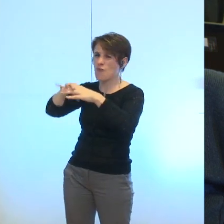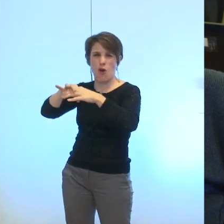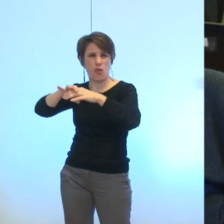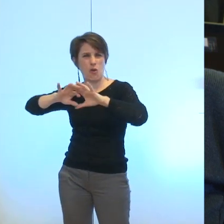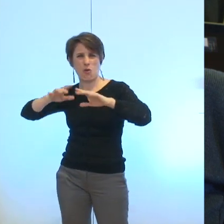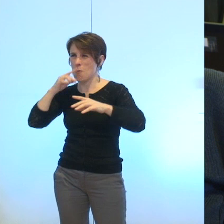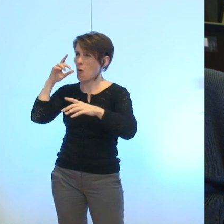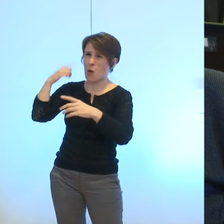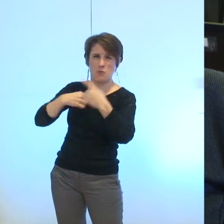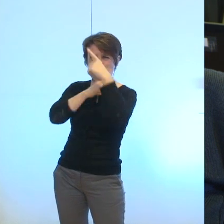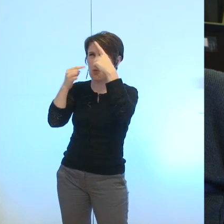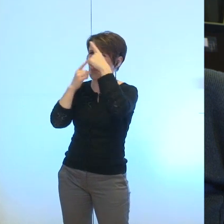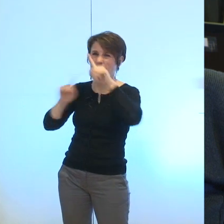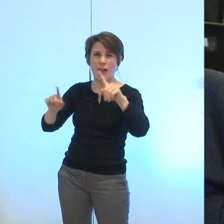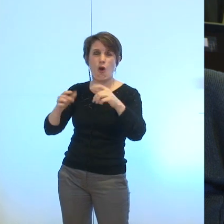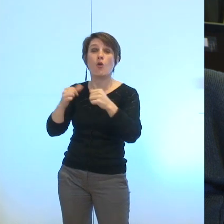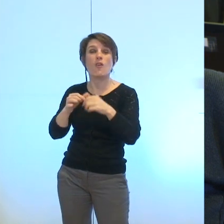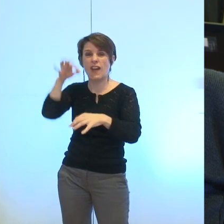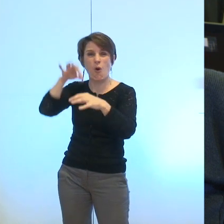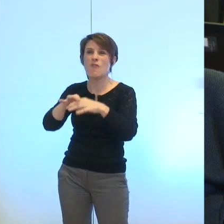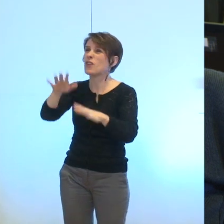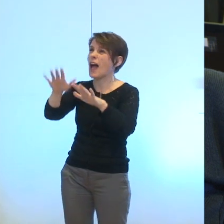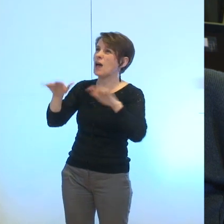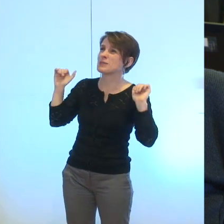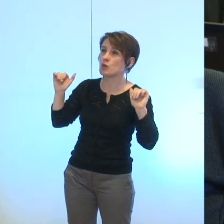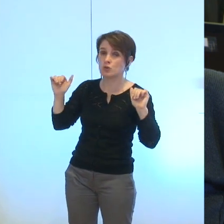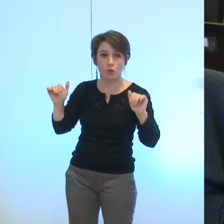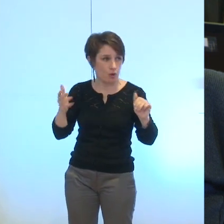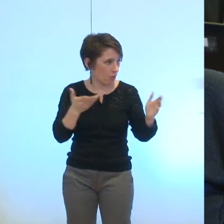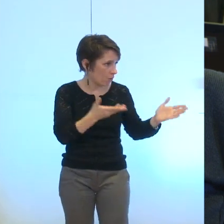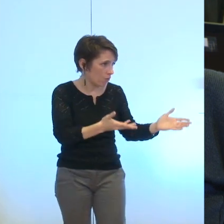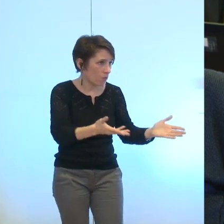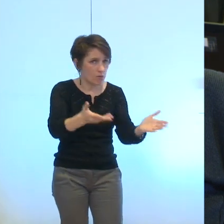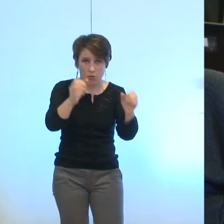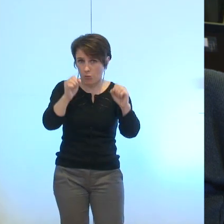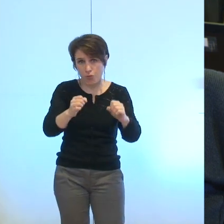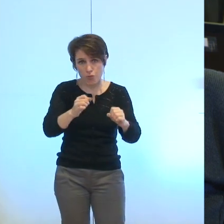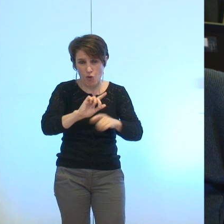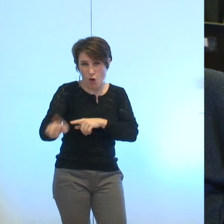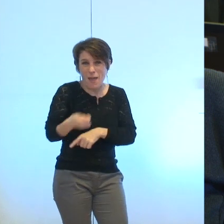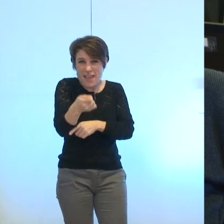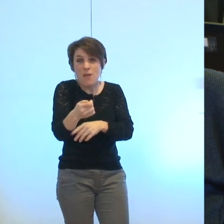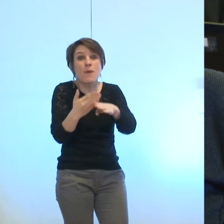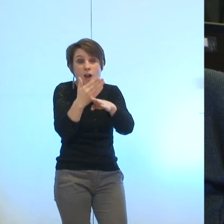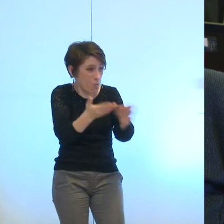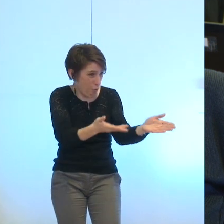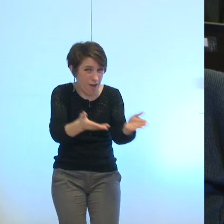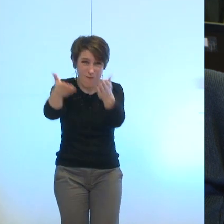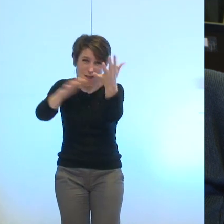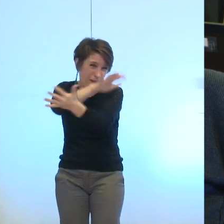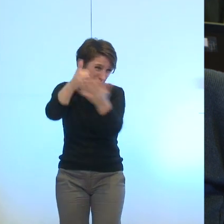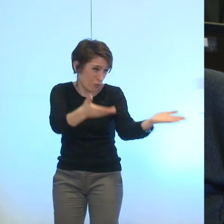alors prenez votre sabre de bois et allez faire la révolution avec mais franchement vous ne pouvez pas